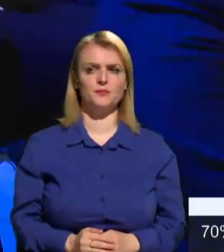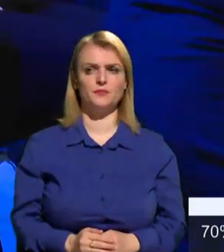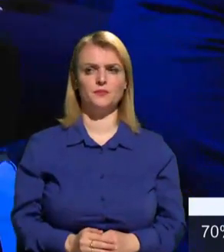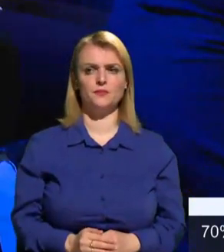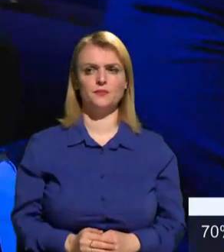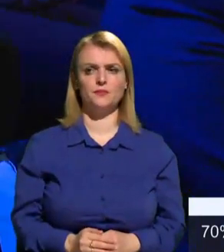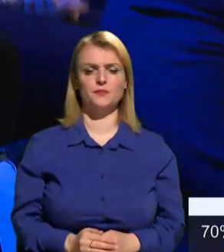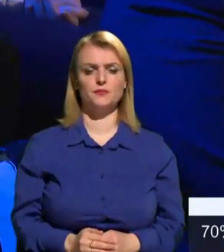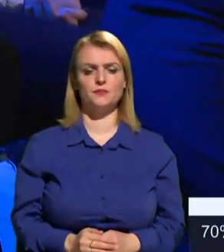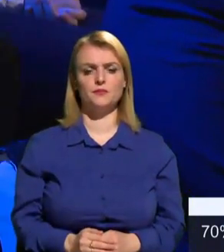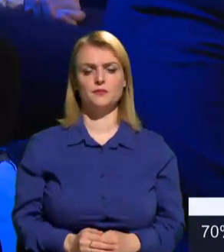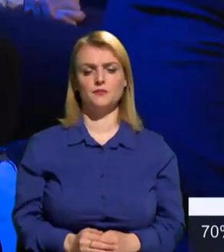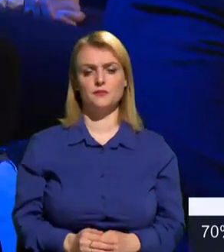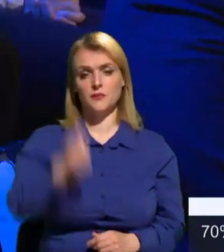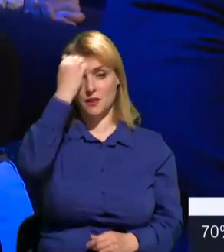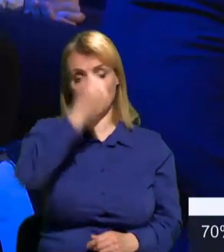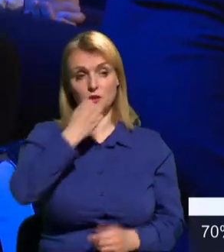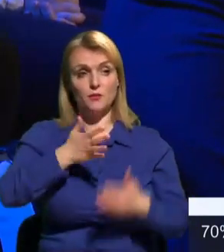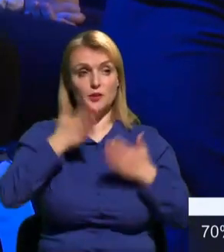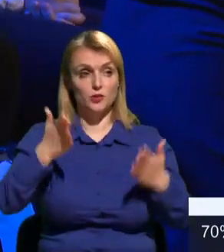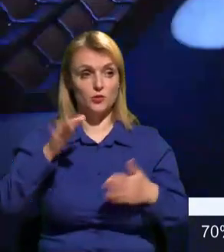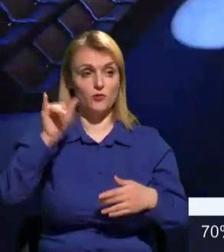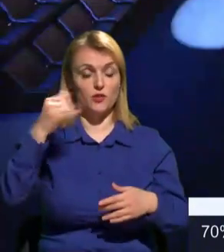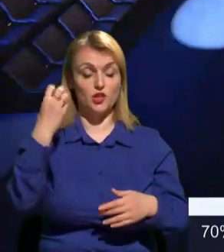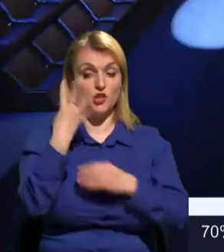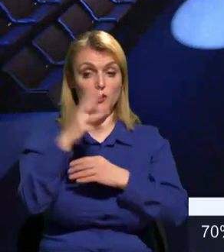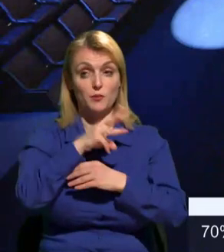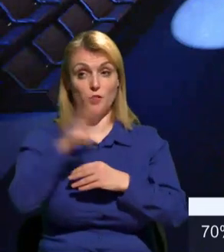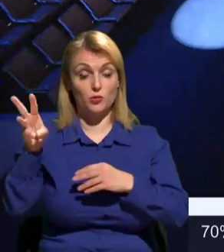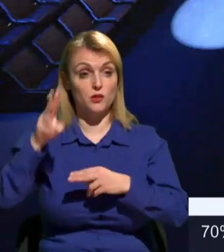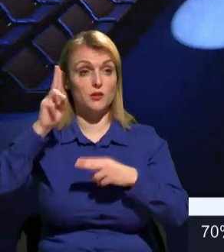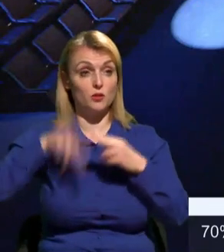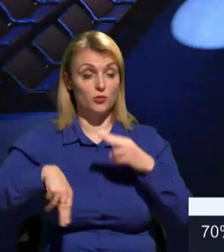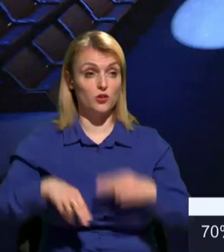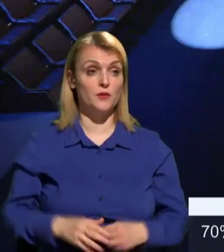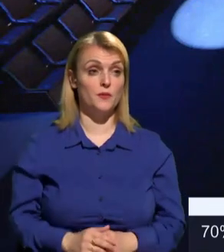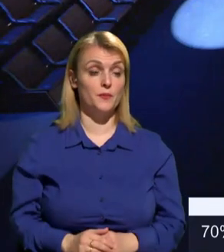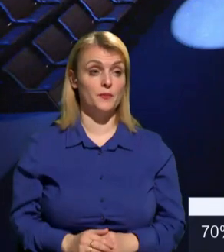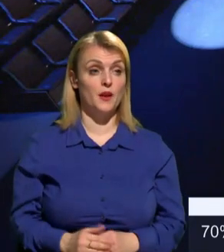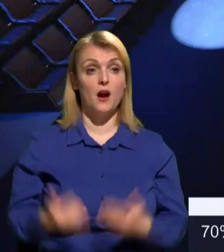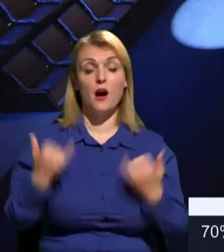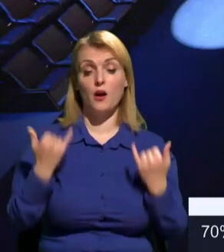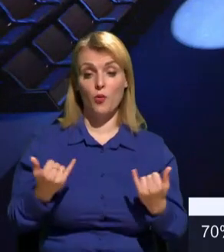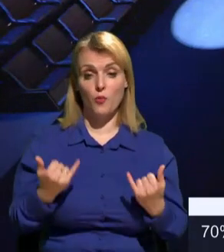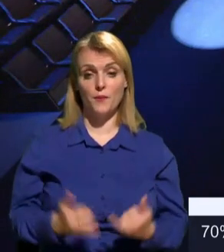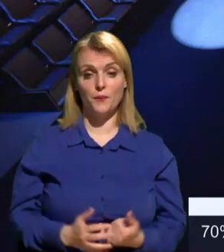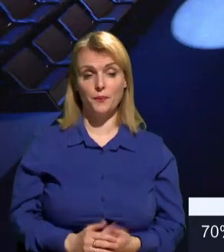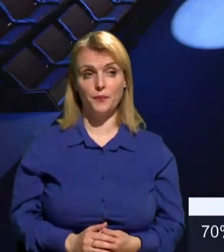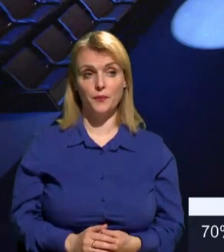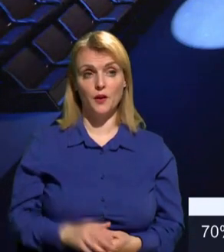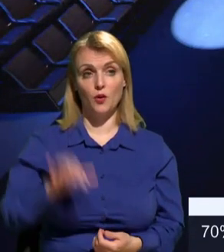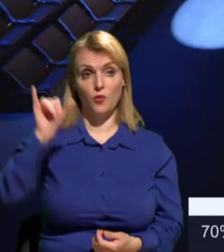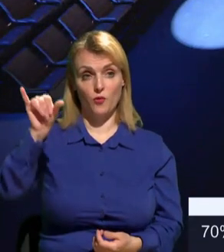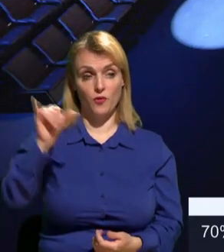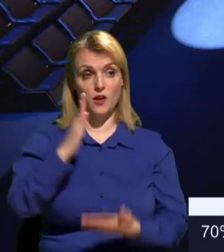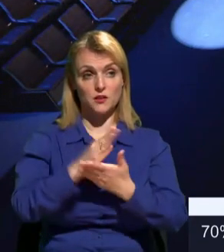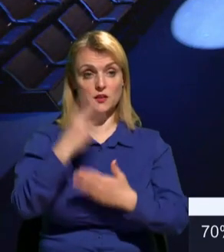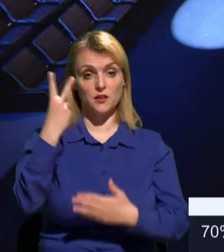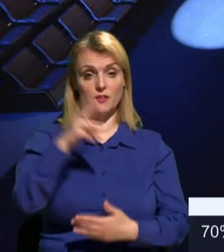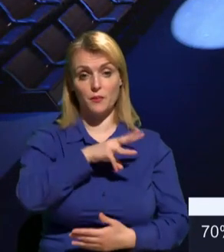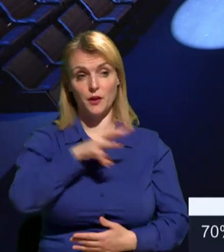Mulțumesc, domnule Dodon, cele 14 minute s-au scurs. Acum aveți la dispoziție 2